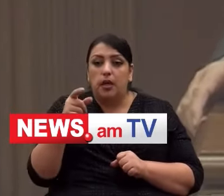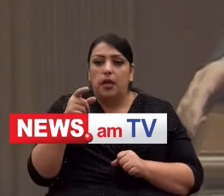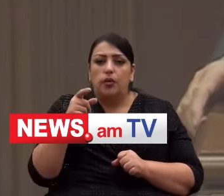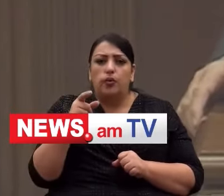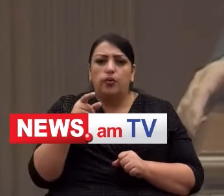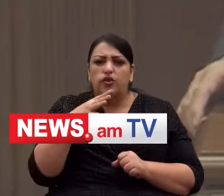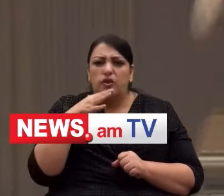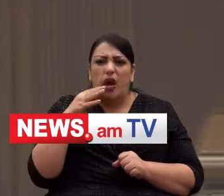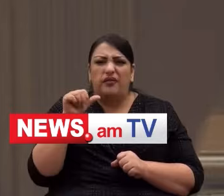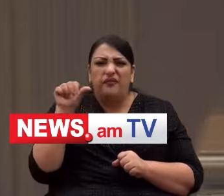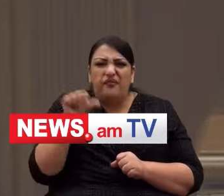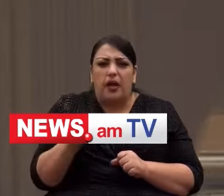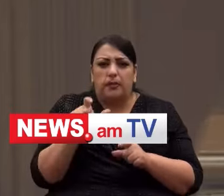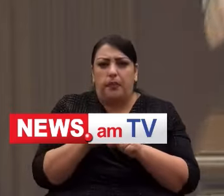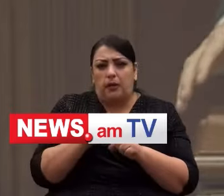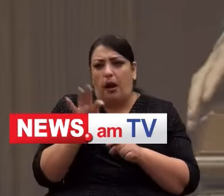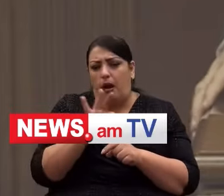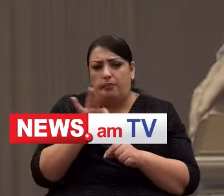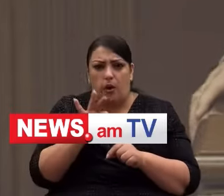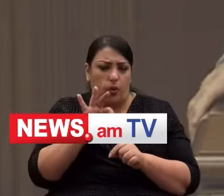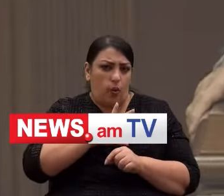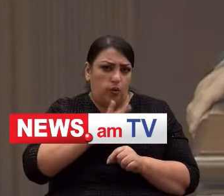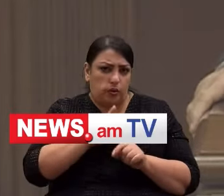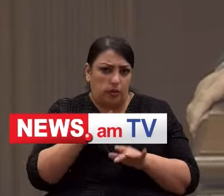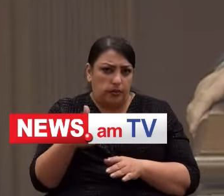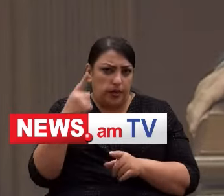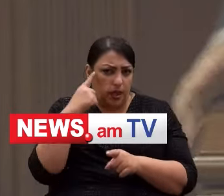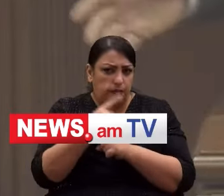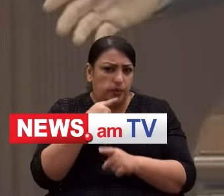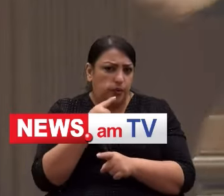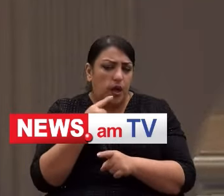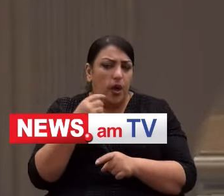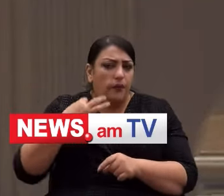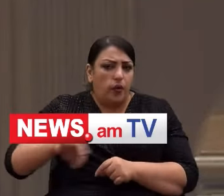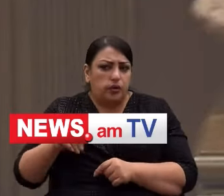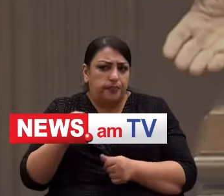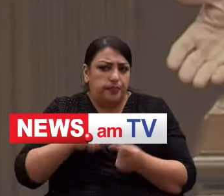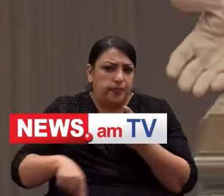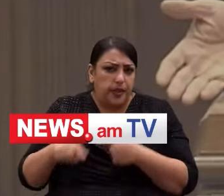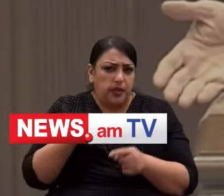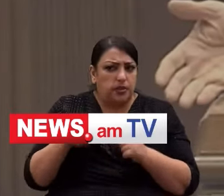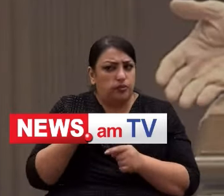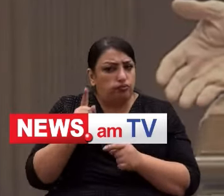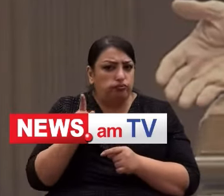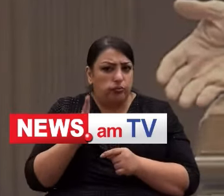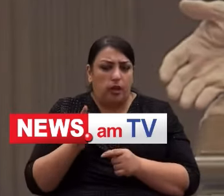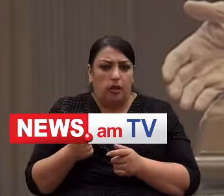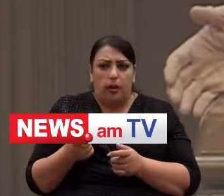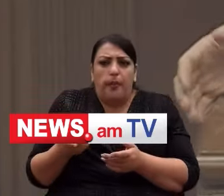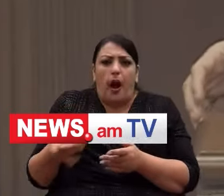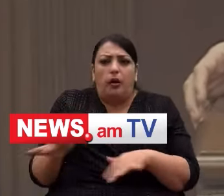օգտագործի կոնկրետների վերածնի, որ իր եղբոր որդին լավ բիզնես ունենա։ Բա ո՞նց անենք, եթե մենք օրենքներով չշարժվենք, տեղ չենք